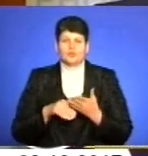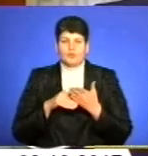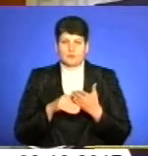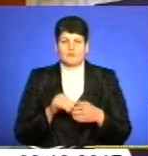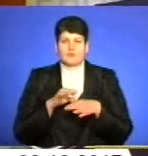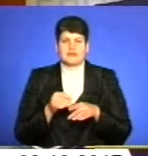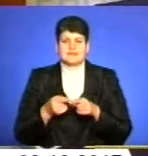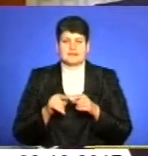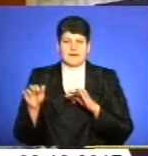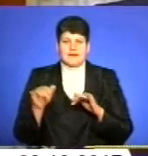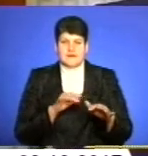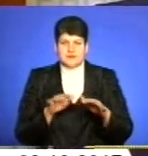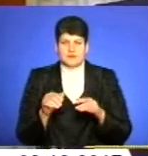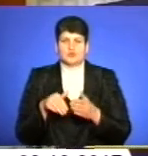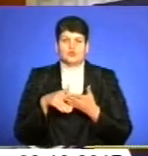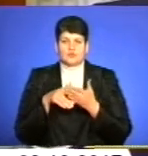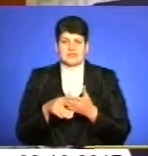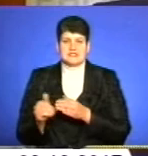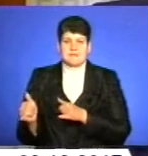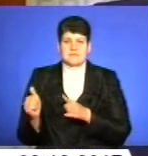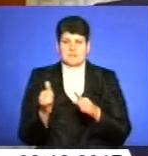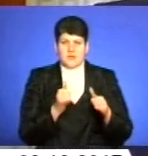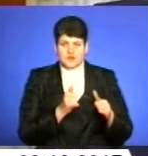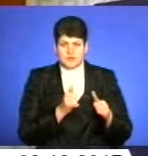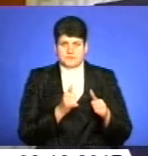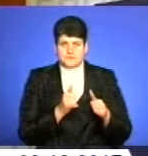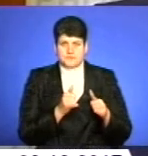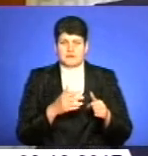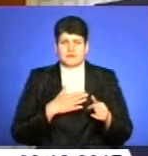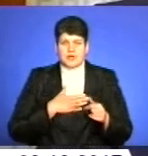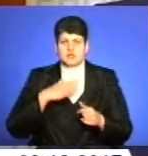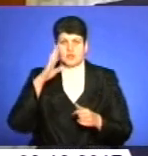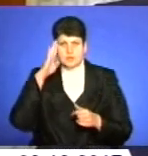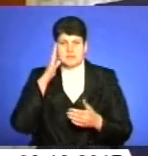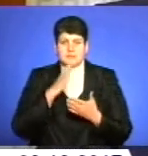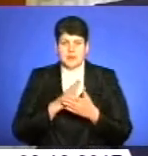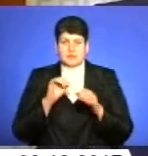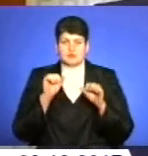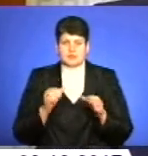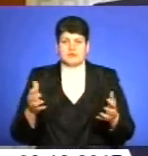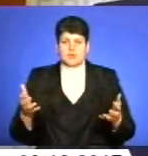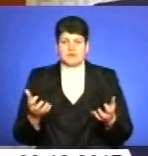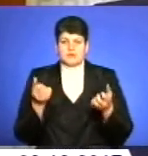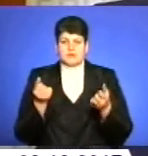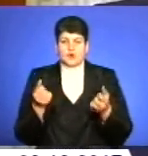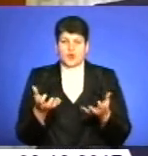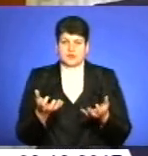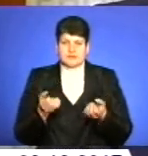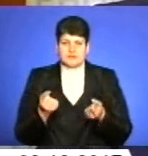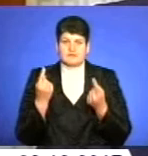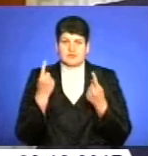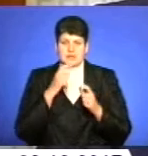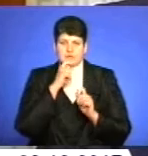цієї акції, за те, що допомогли з забезпеченням, за те, що наші хлопці мали можливість отримати досить такі великі